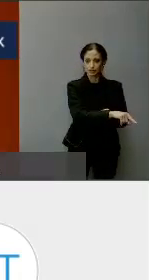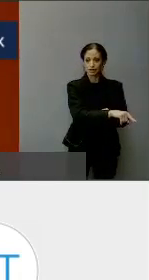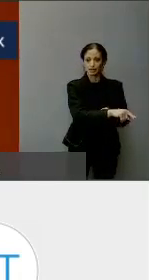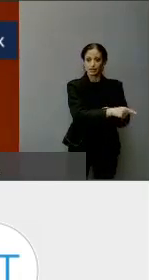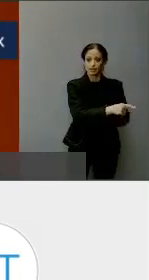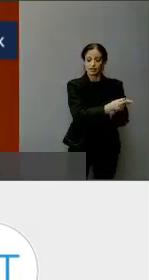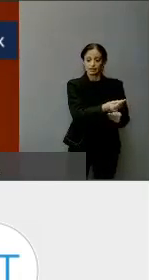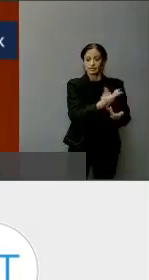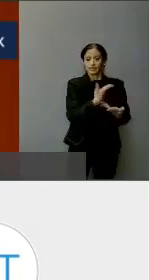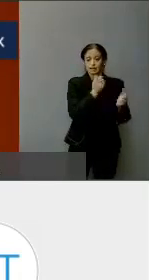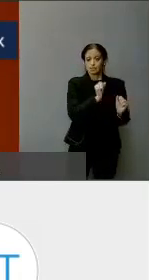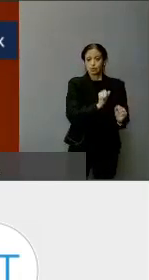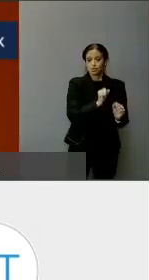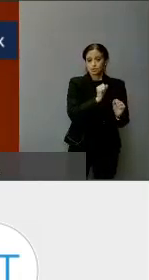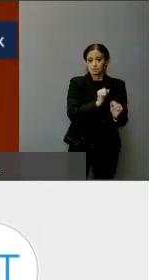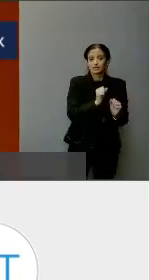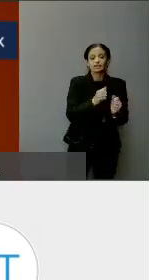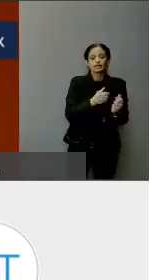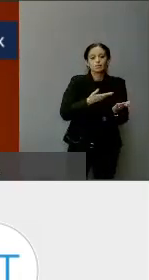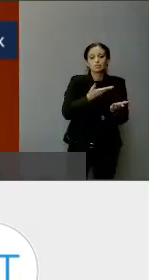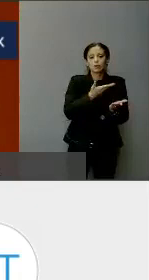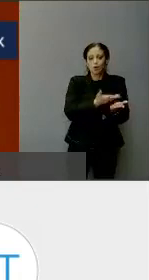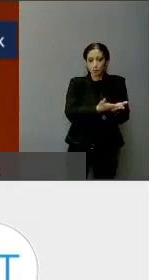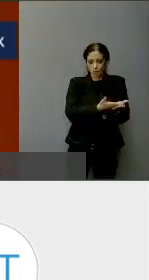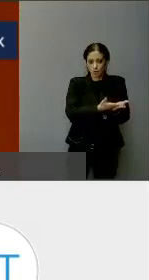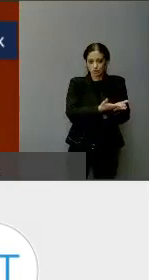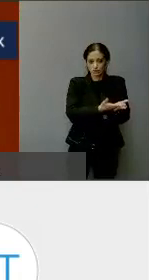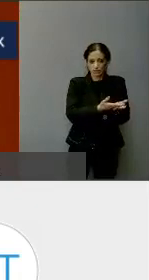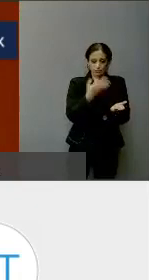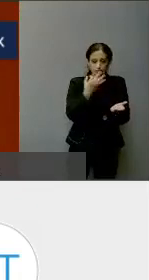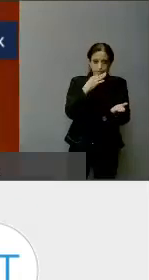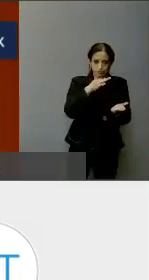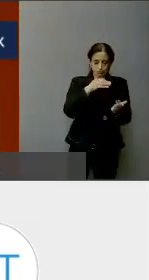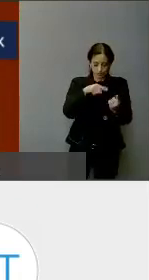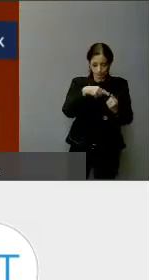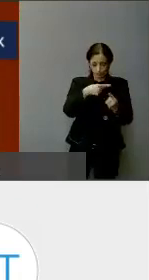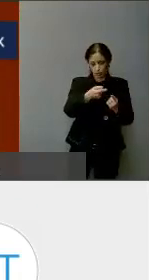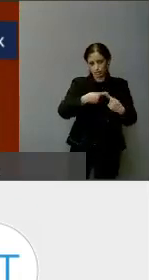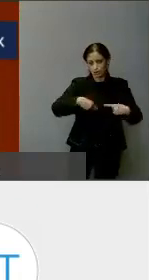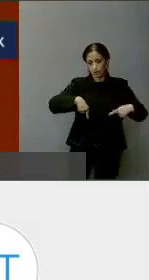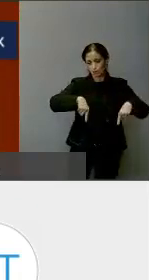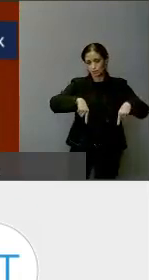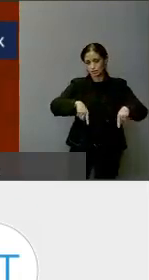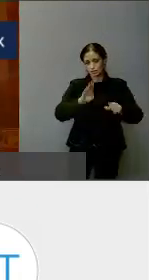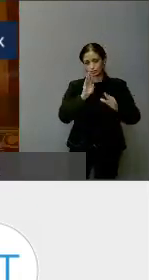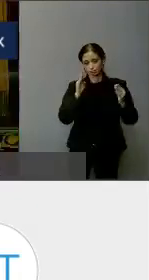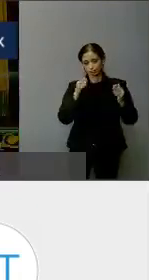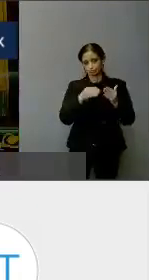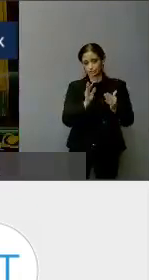illustrare la nostra proposta in commissioni dedicate grazie